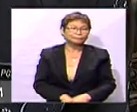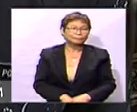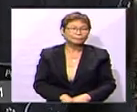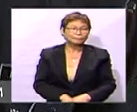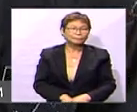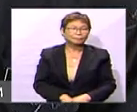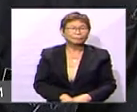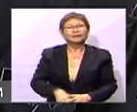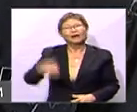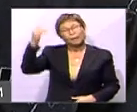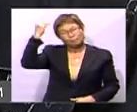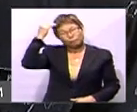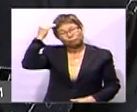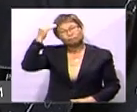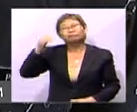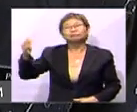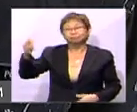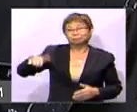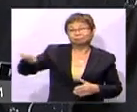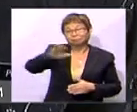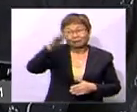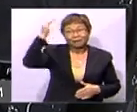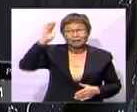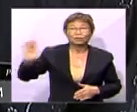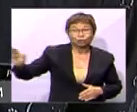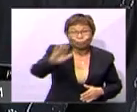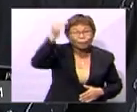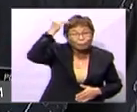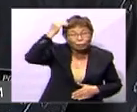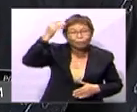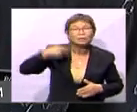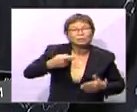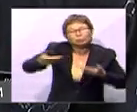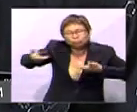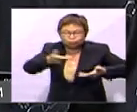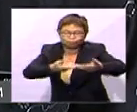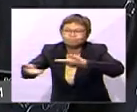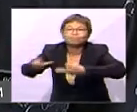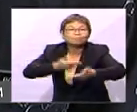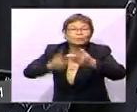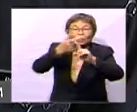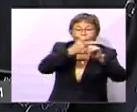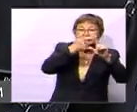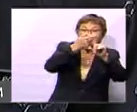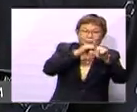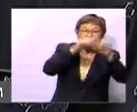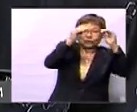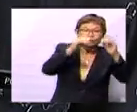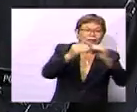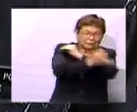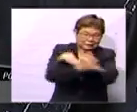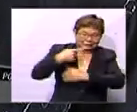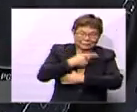Pengetahuan diorang mungkin kita boleh bertukar daripada kita punya negeri